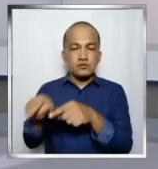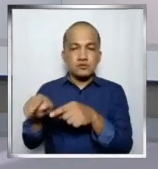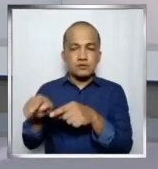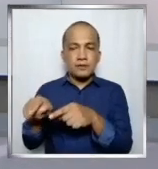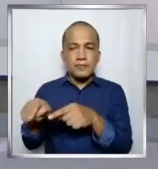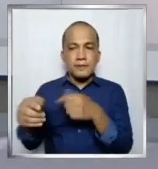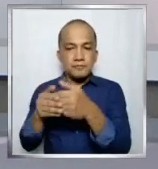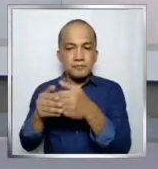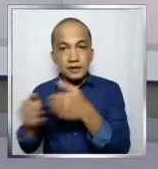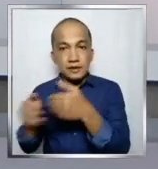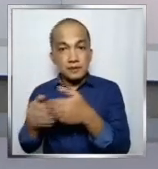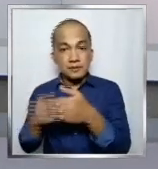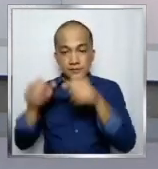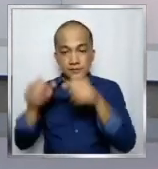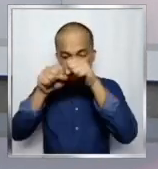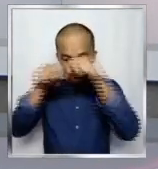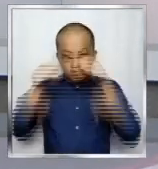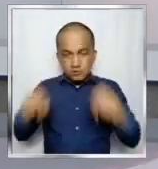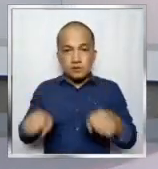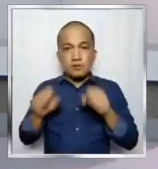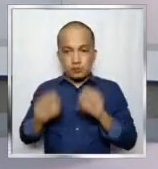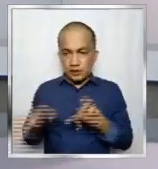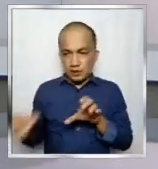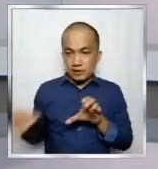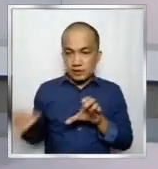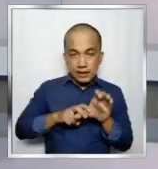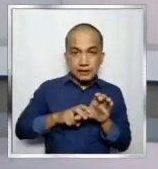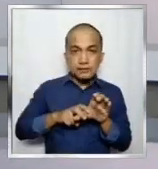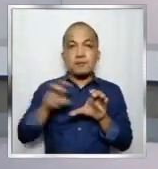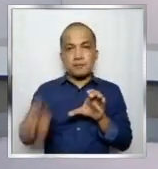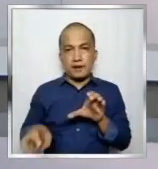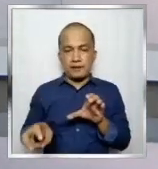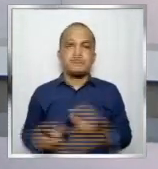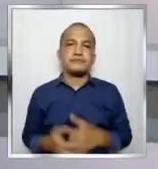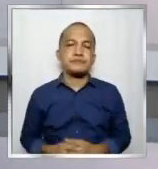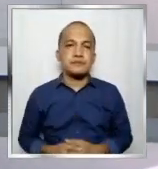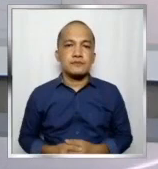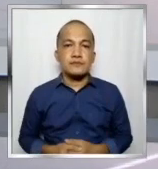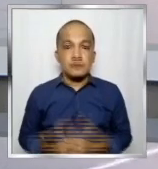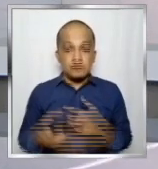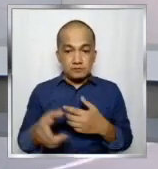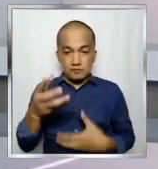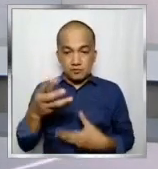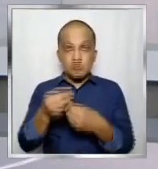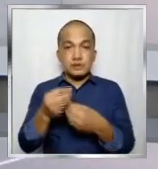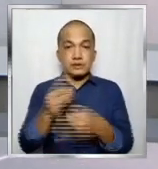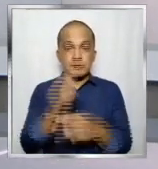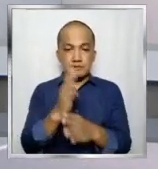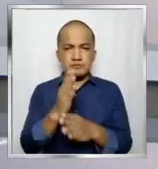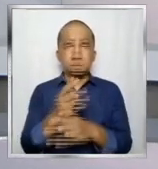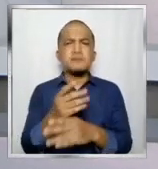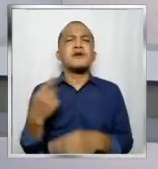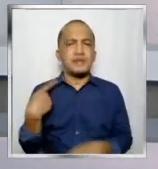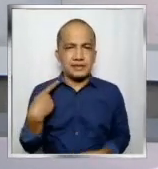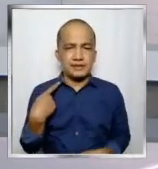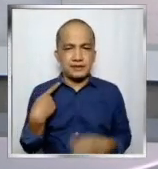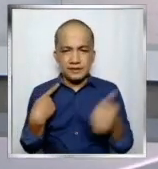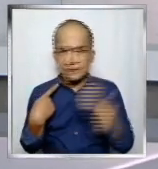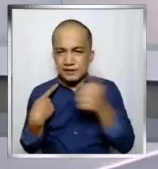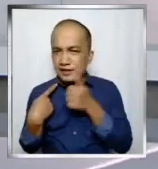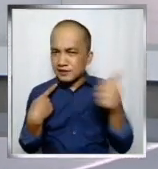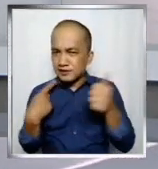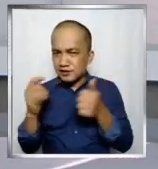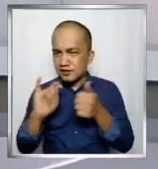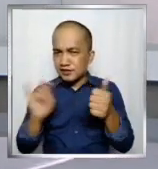istasyon, pwedeng magsakay at magbaba ng pasahero. Bukod sa mga bus, papasada na rin ang mga taxi at